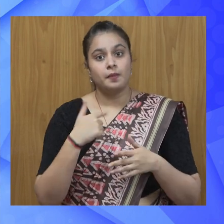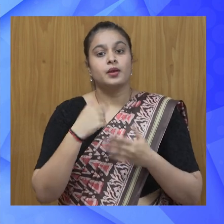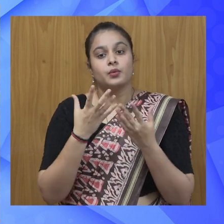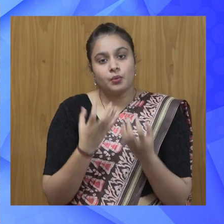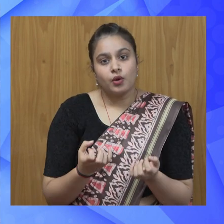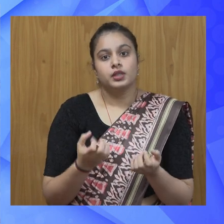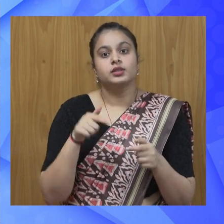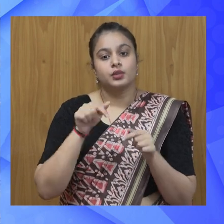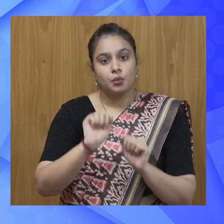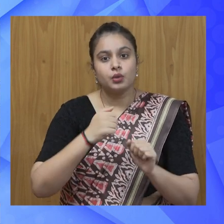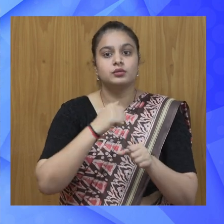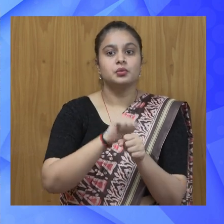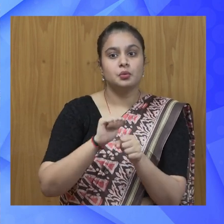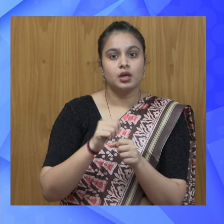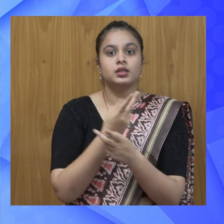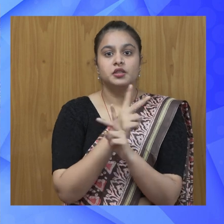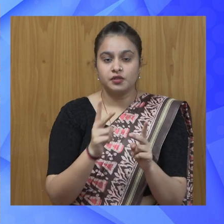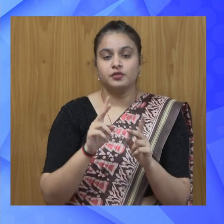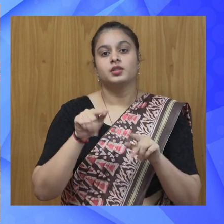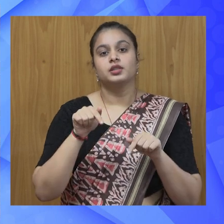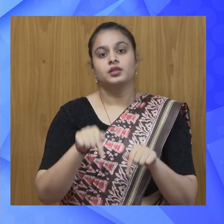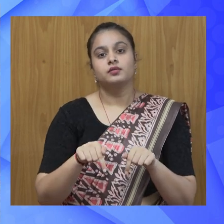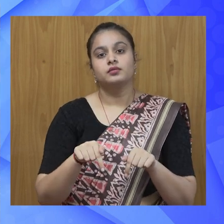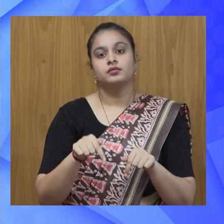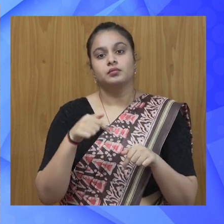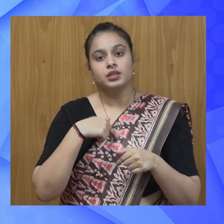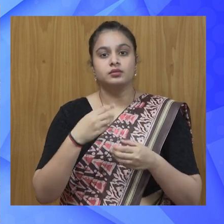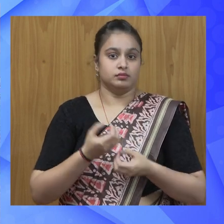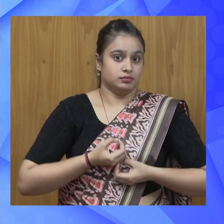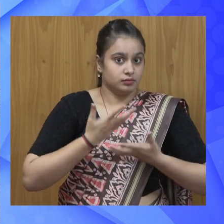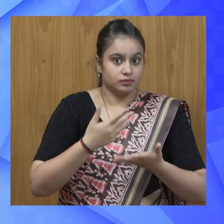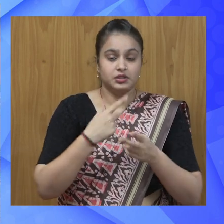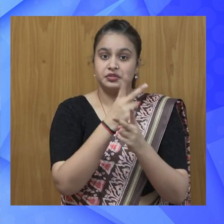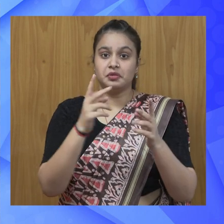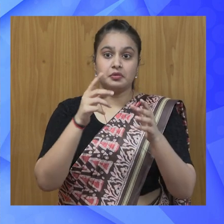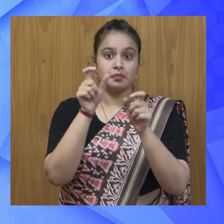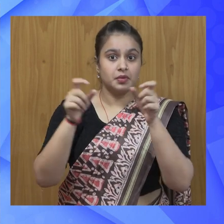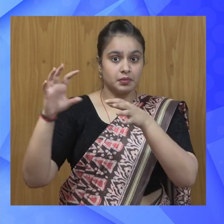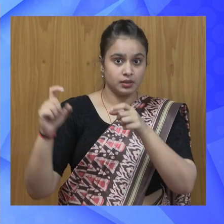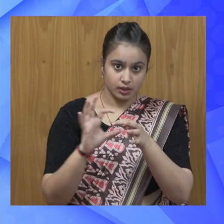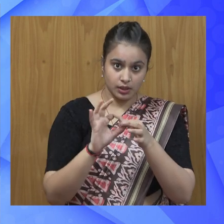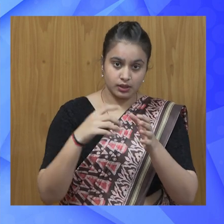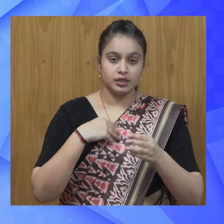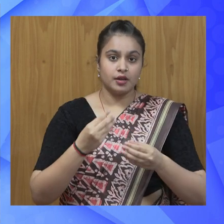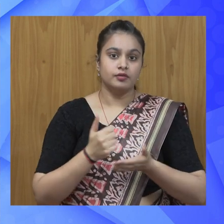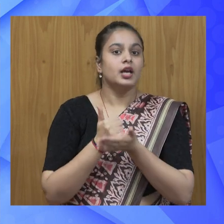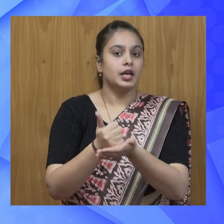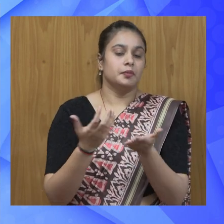कि आज की जो कार्यशाला है और आश्वस्त हूँ कि इससे निश्चित रूप से हमारे मुखातिब जुड़े हुए हैं उनको निश्चित रूप से लाभ.